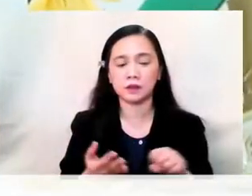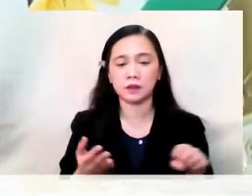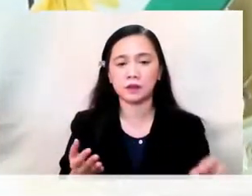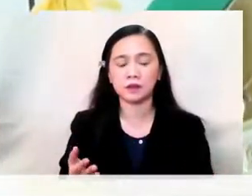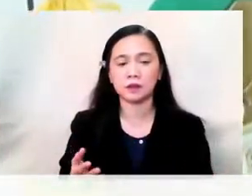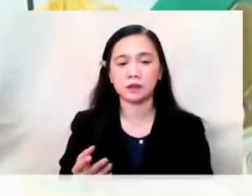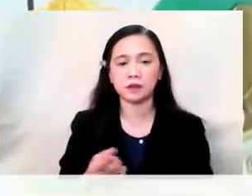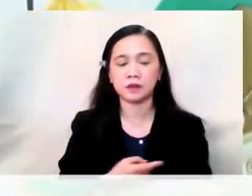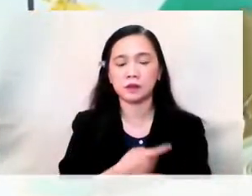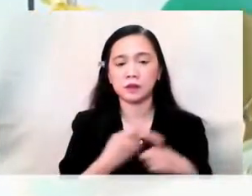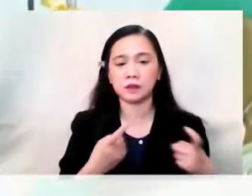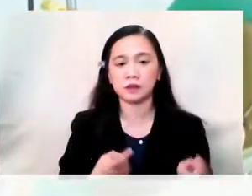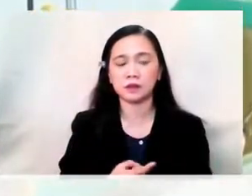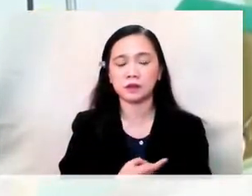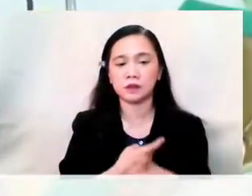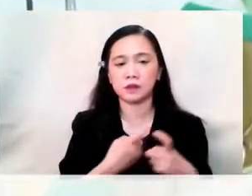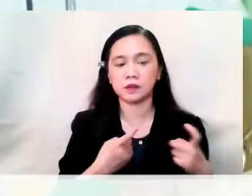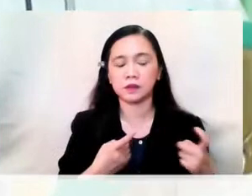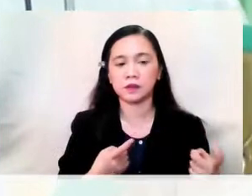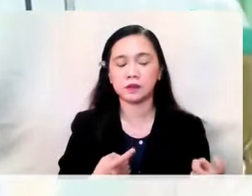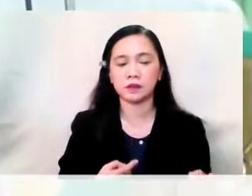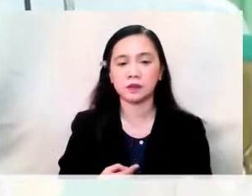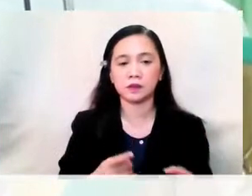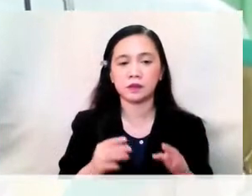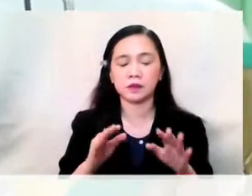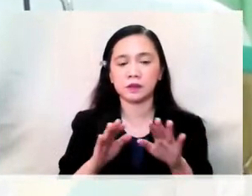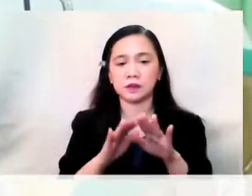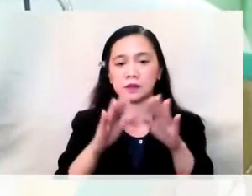nagawagtam sa mga salasa